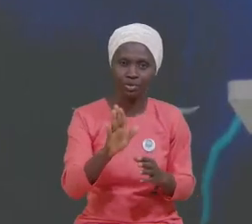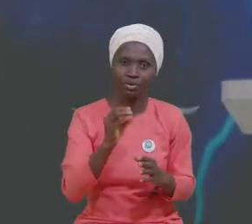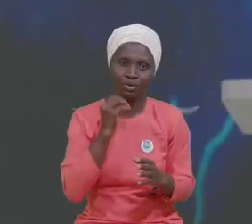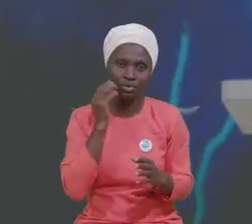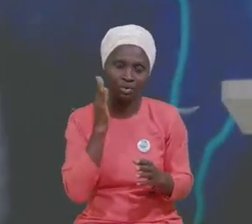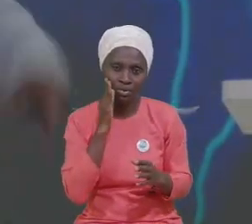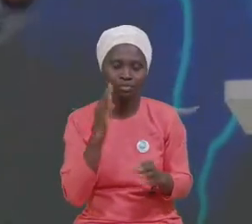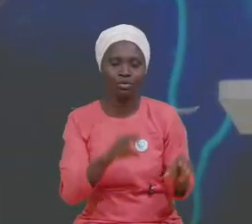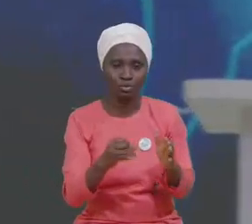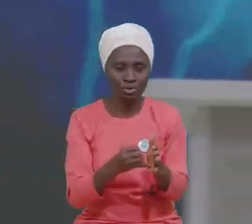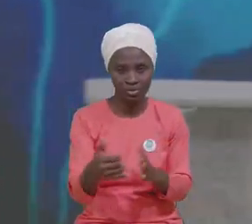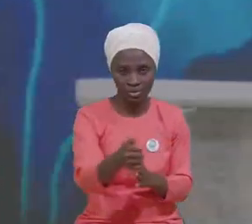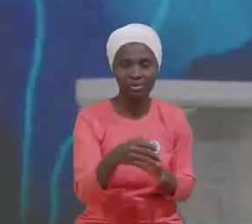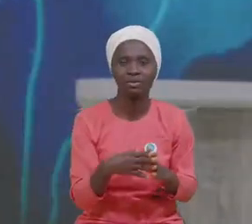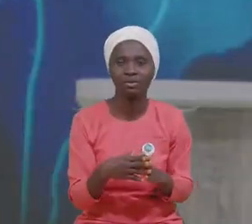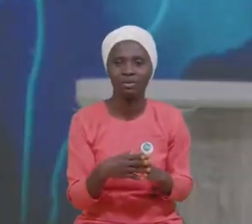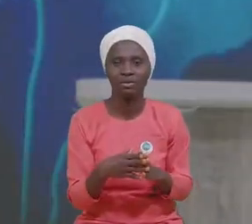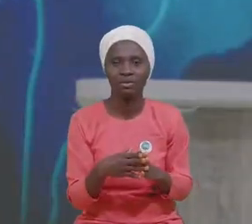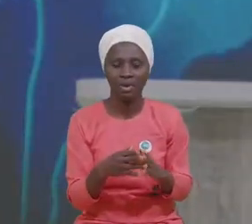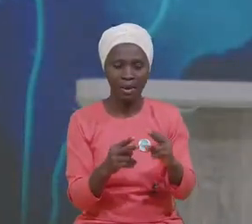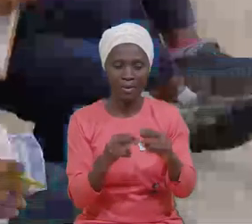Bâtis ton foyer. Fais-le toi-même.